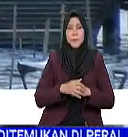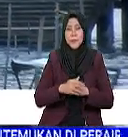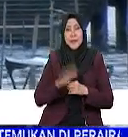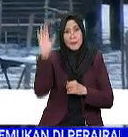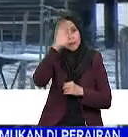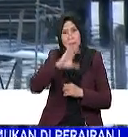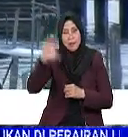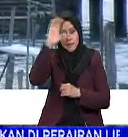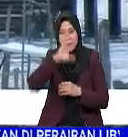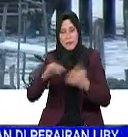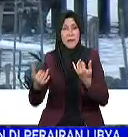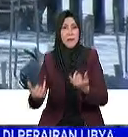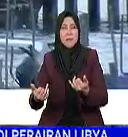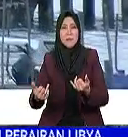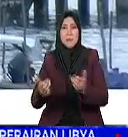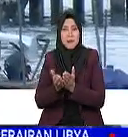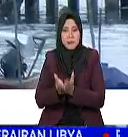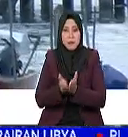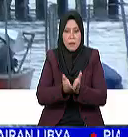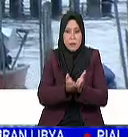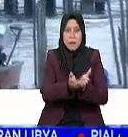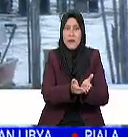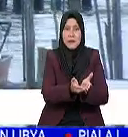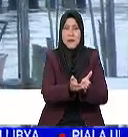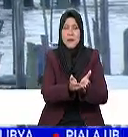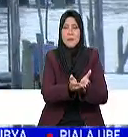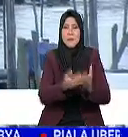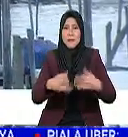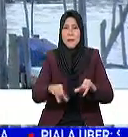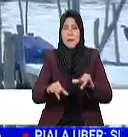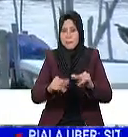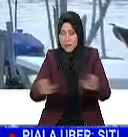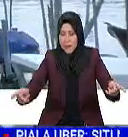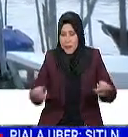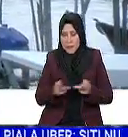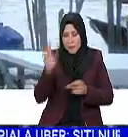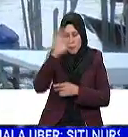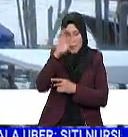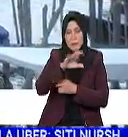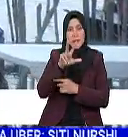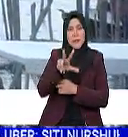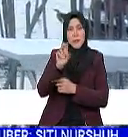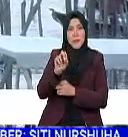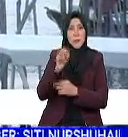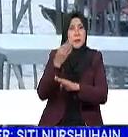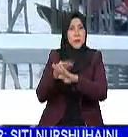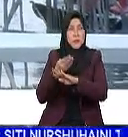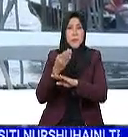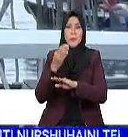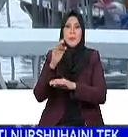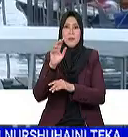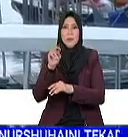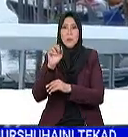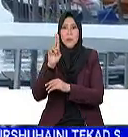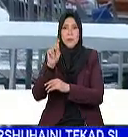pencarian hari ini agak Kapan maritim seaman masih lagi berada di kawasan perceraian yaitu 3103 di barat laut